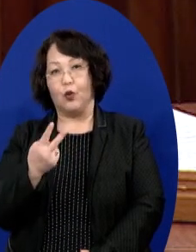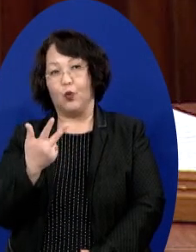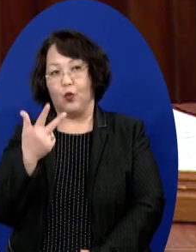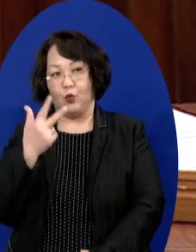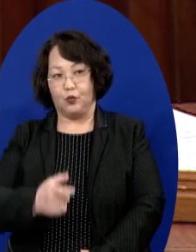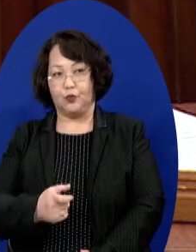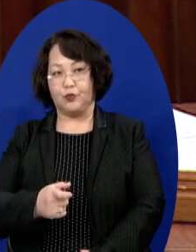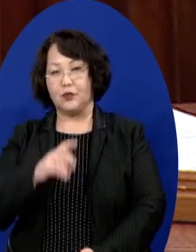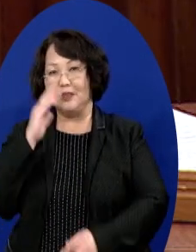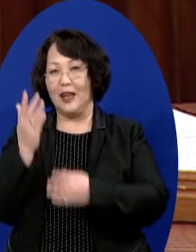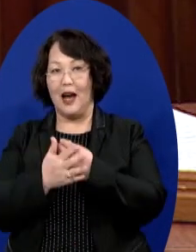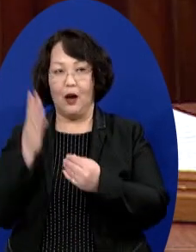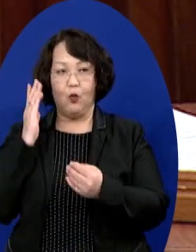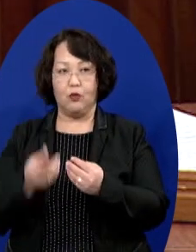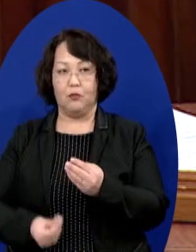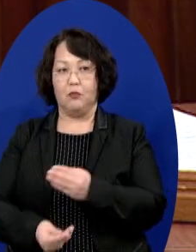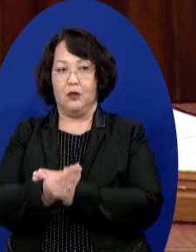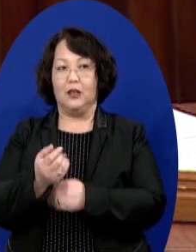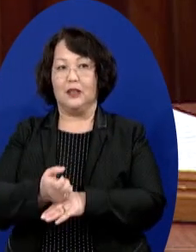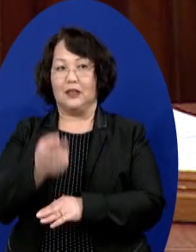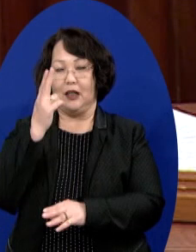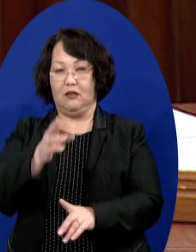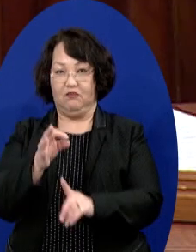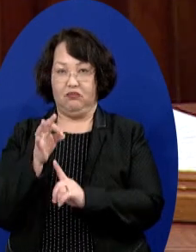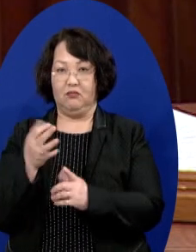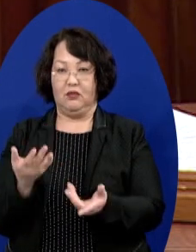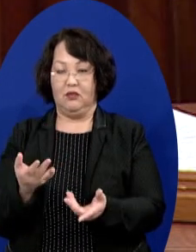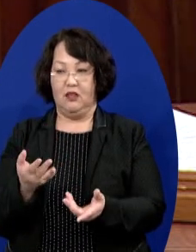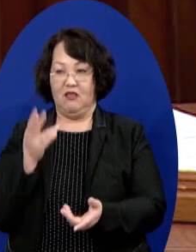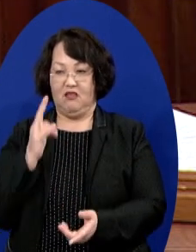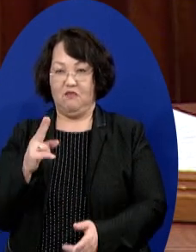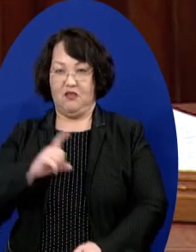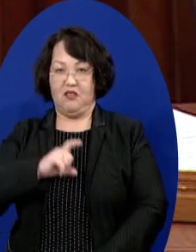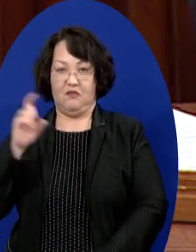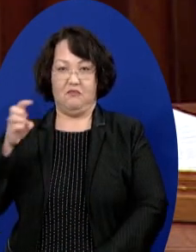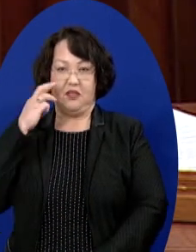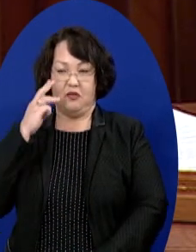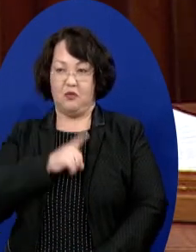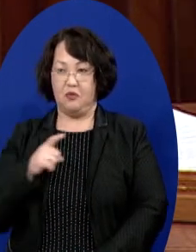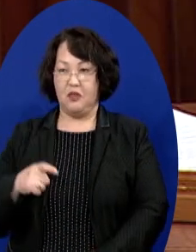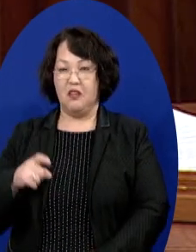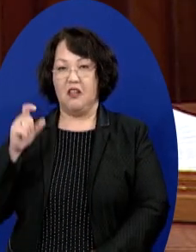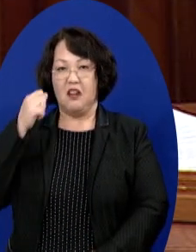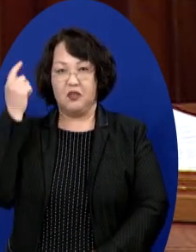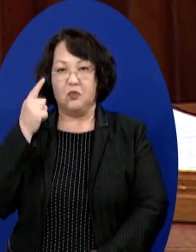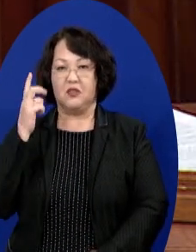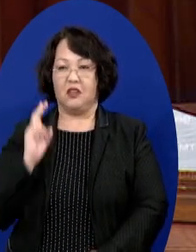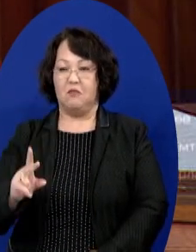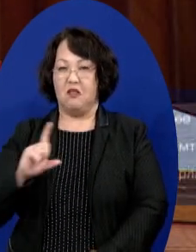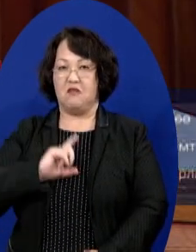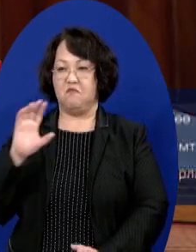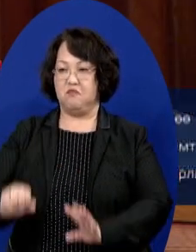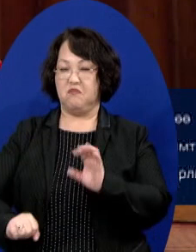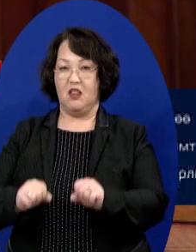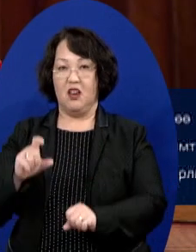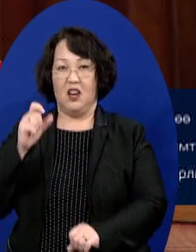захирлын тавьчих байхгүй да. Тэгээд тэр компани мэдлэлд энэ эрчим хүчний компаниуд очно. Эрчим хүчний компаниудыг ашиггүй